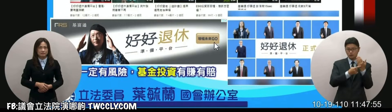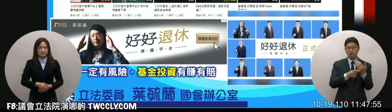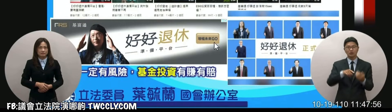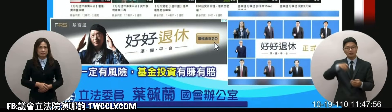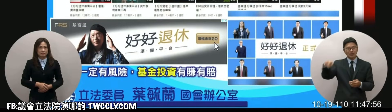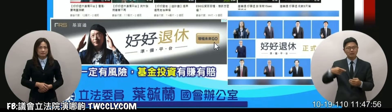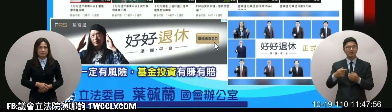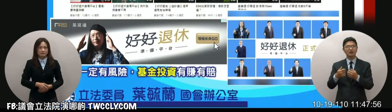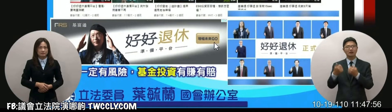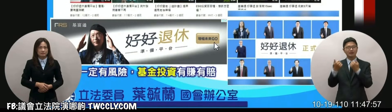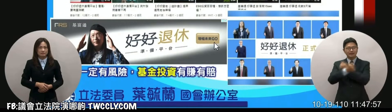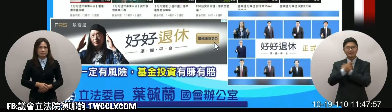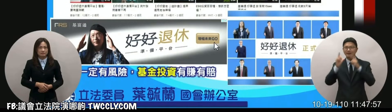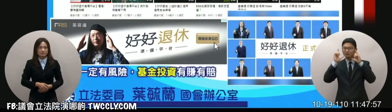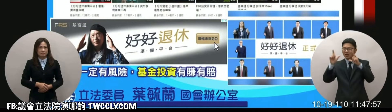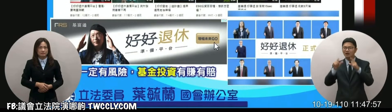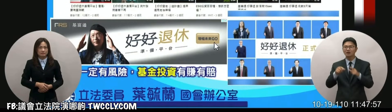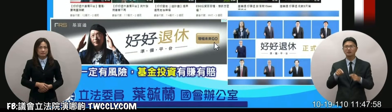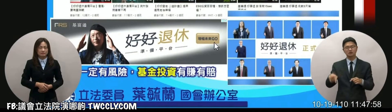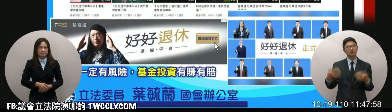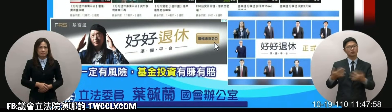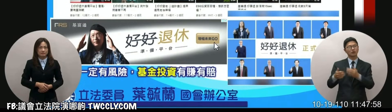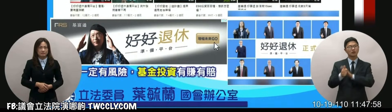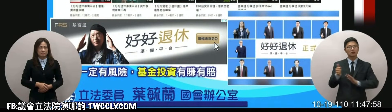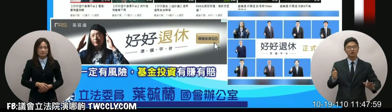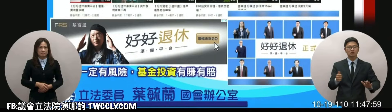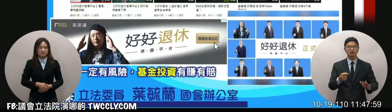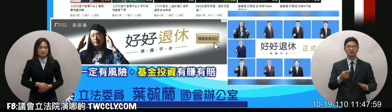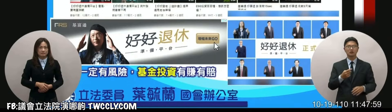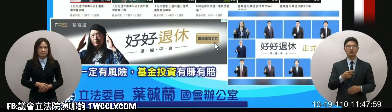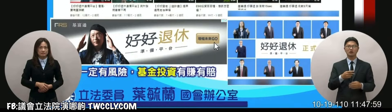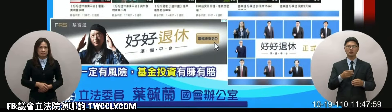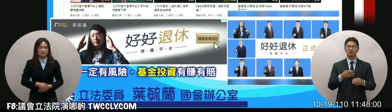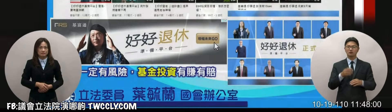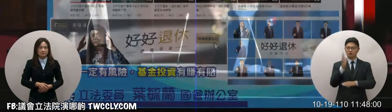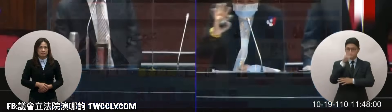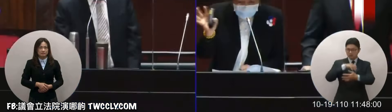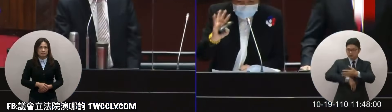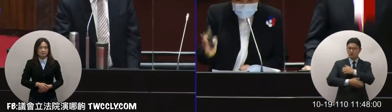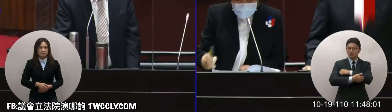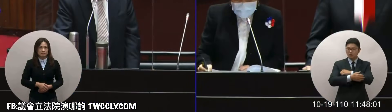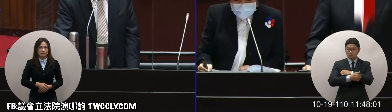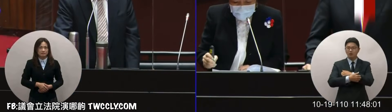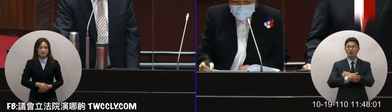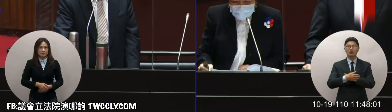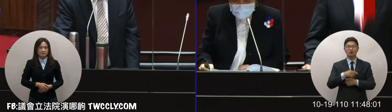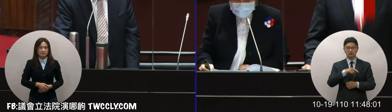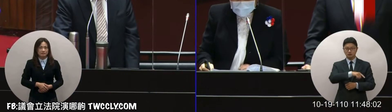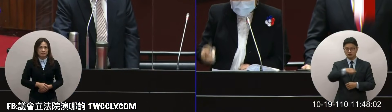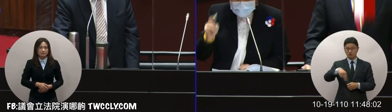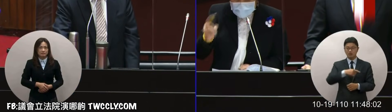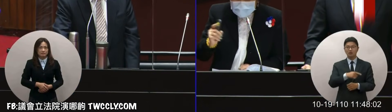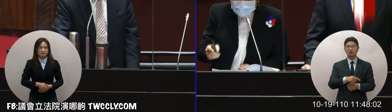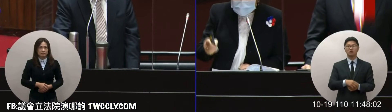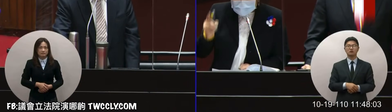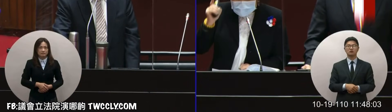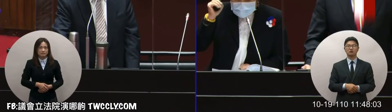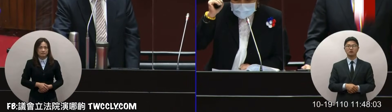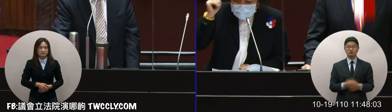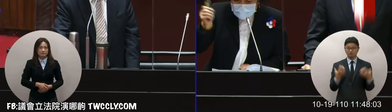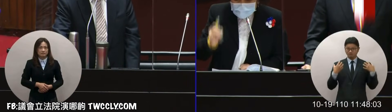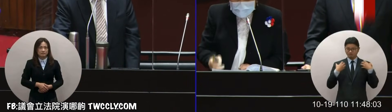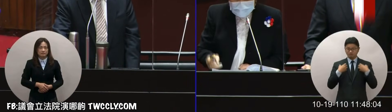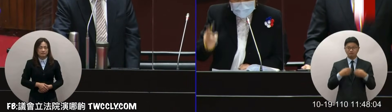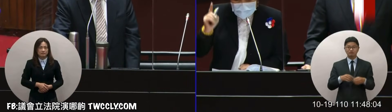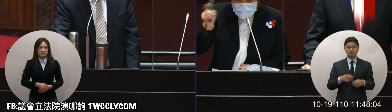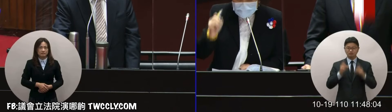的问题，我去了解了一下，哎，公务员是绝对不可以担任这